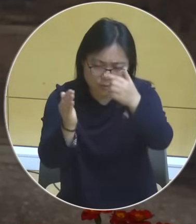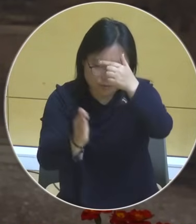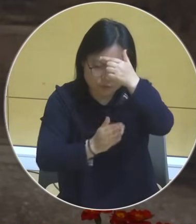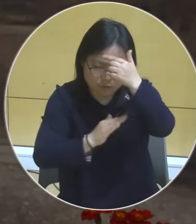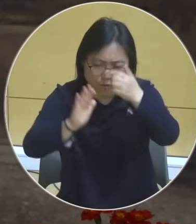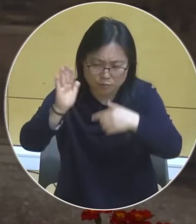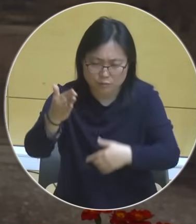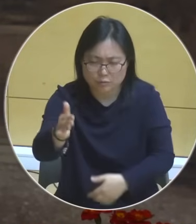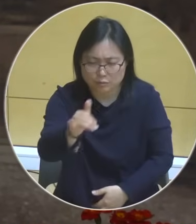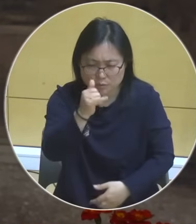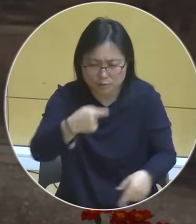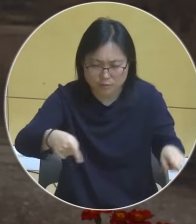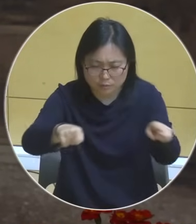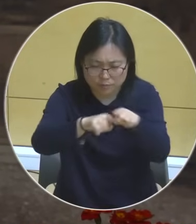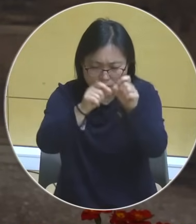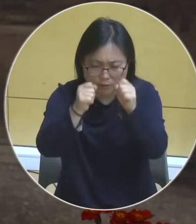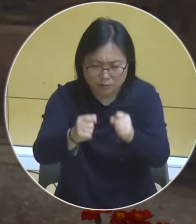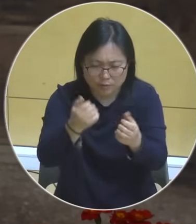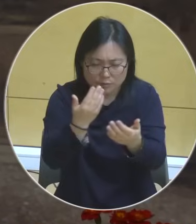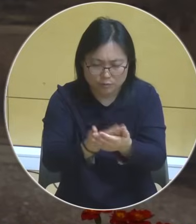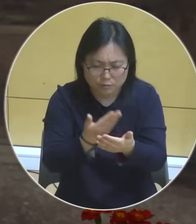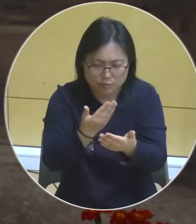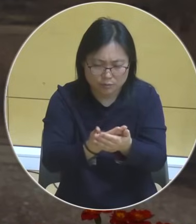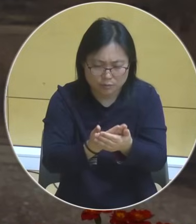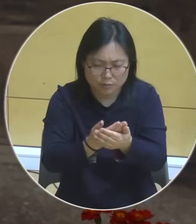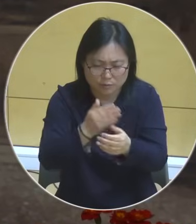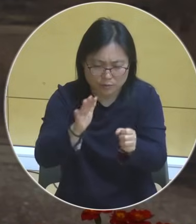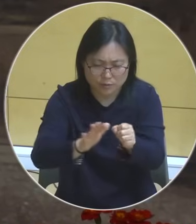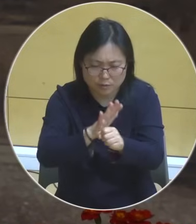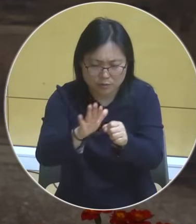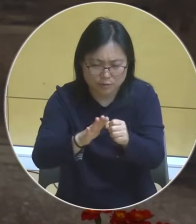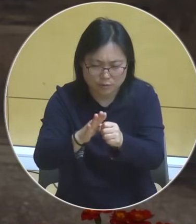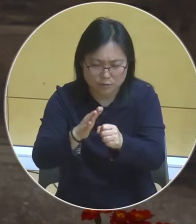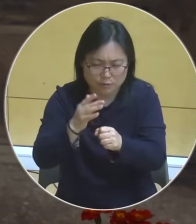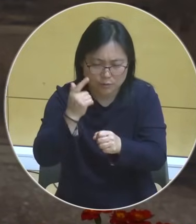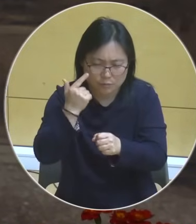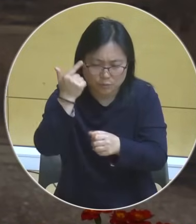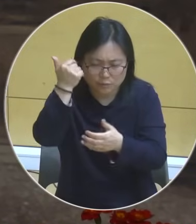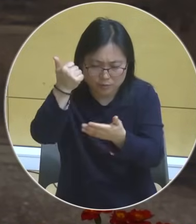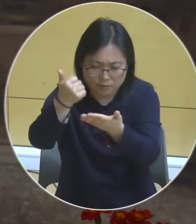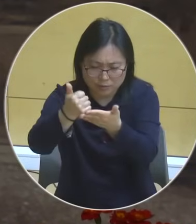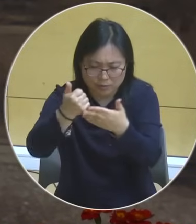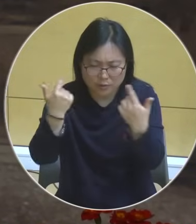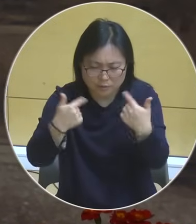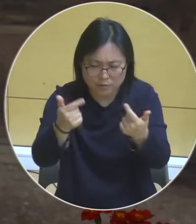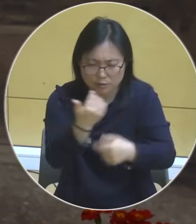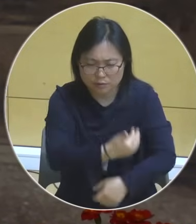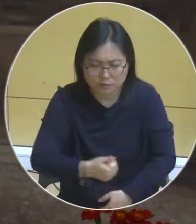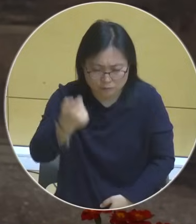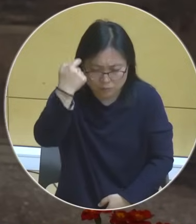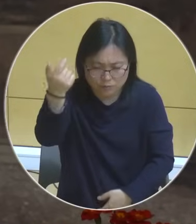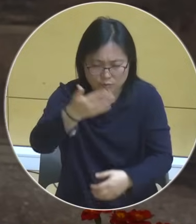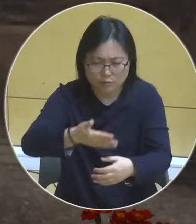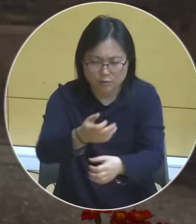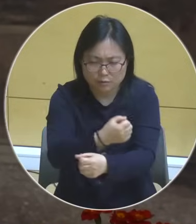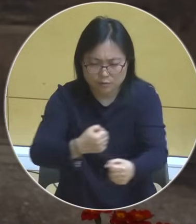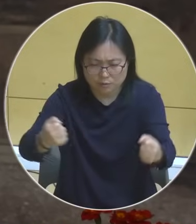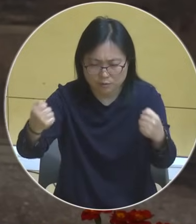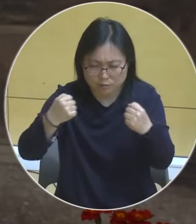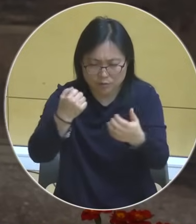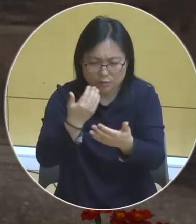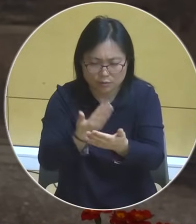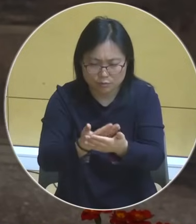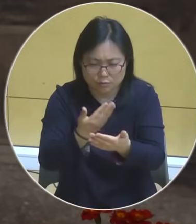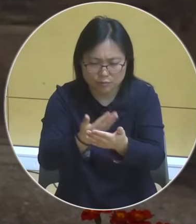있도록 함께하여 주시옵소서. 사랑하는 김영준 담임 목사님, 항상 영육간에 강건케 하여 주옵시기를